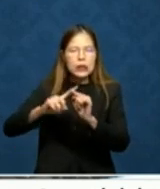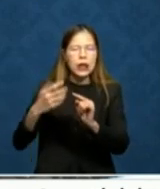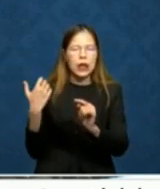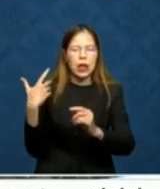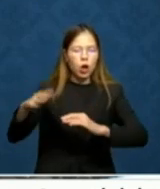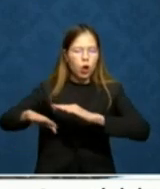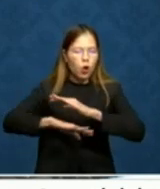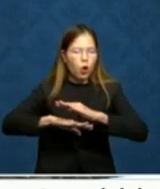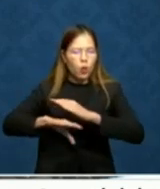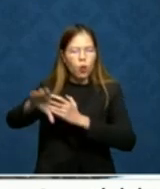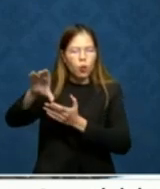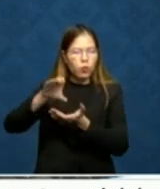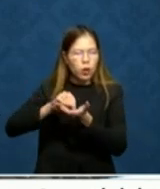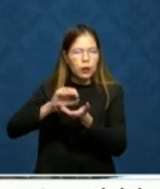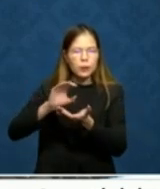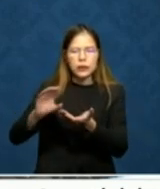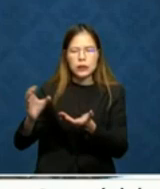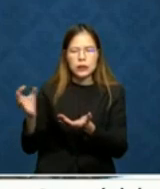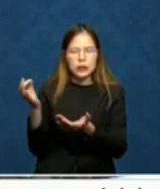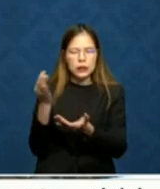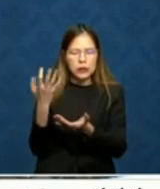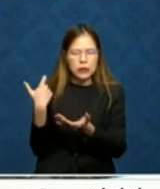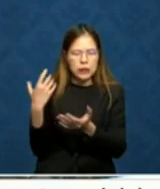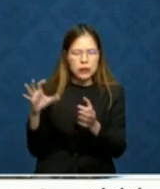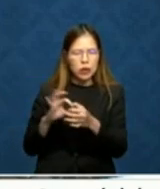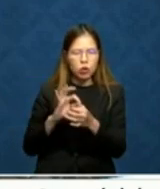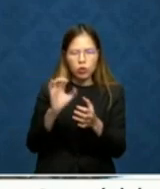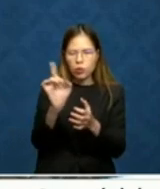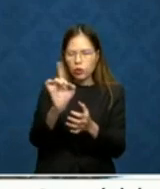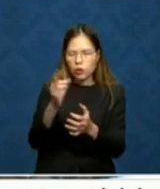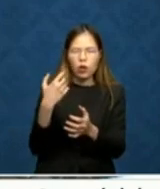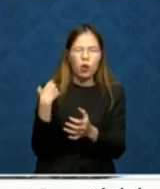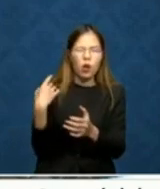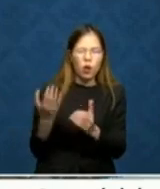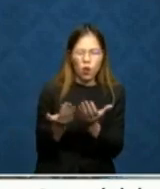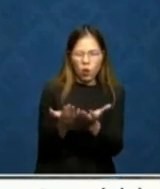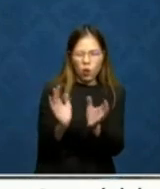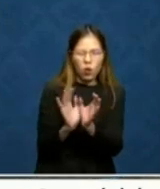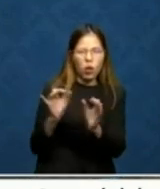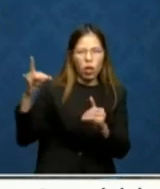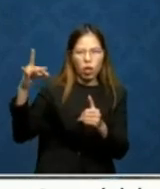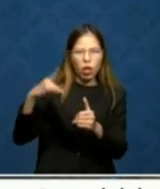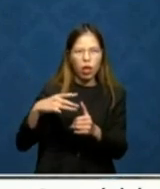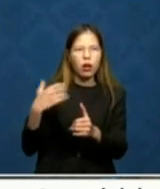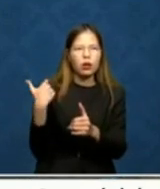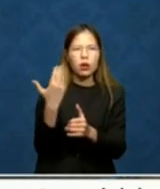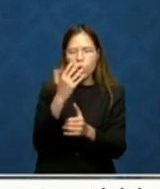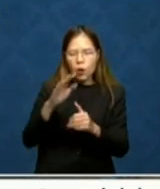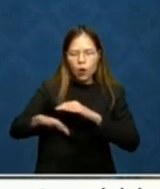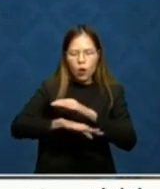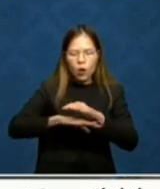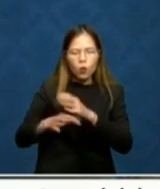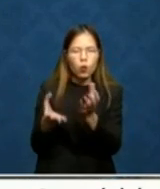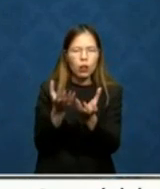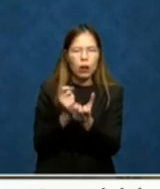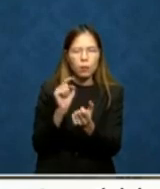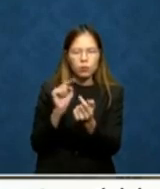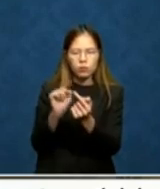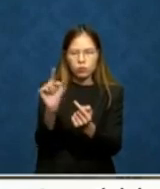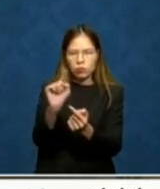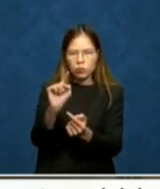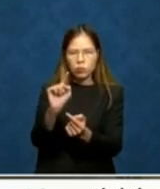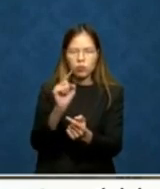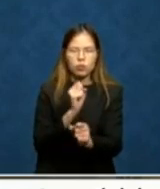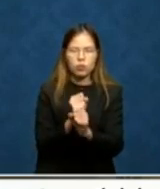ข้อมูลเกี่ยวกับสถานผู้เยียวยาผู้ที่ได้รับความรุนแรงในครอบครัวซึ่งจากข้อมูลที่ได้รับจากทั้งหน่ว